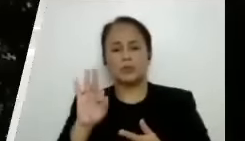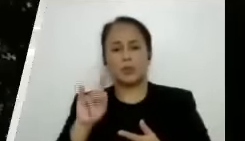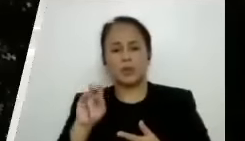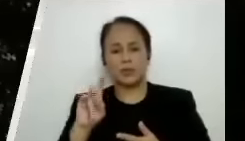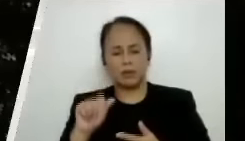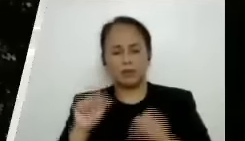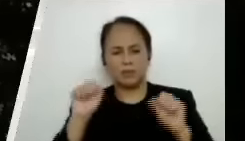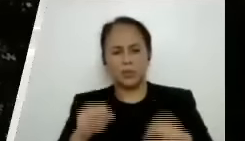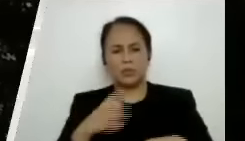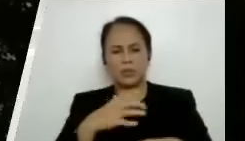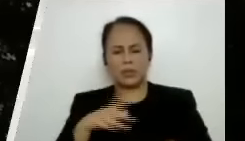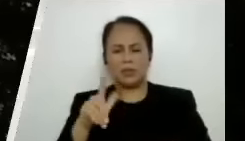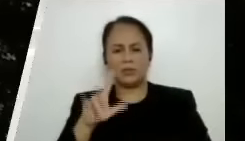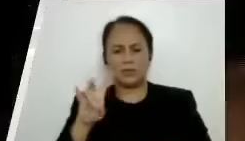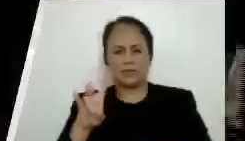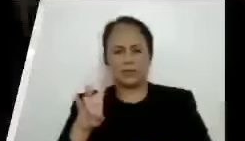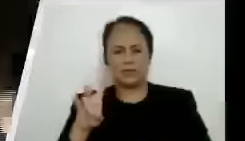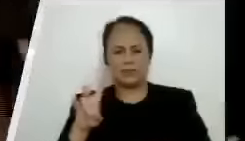37